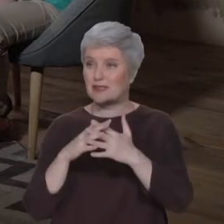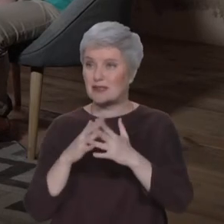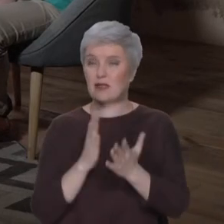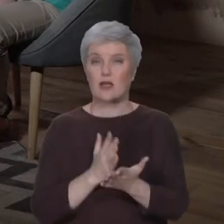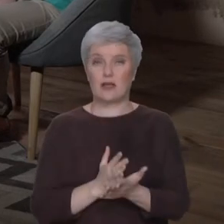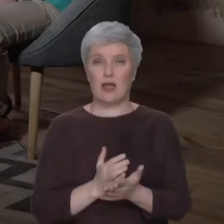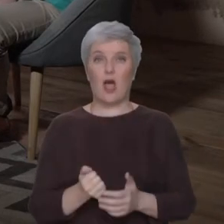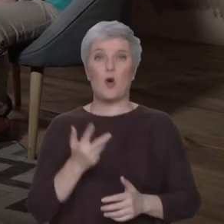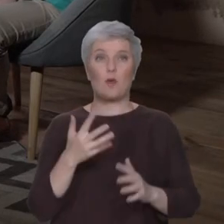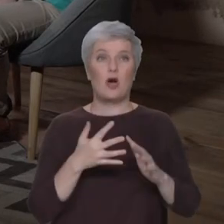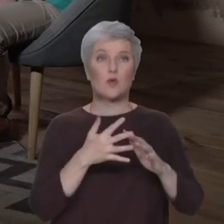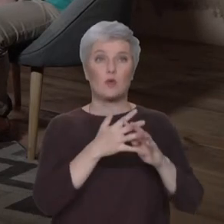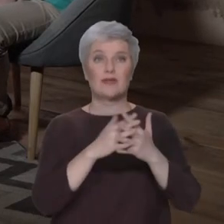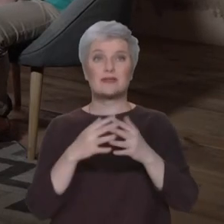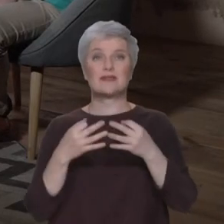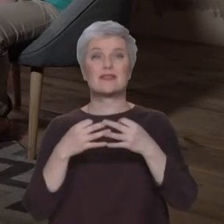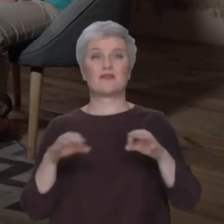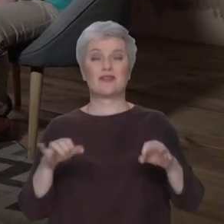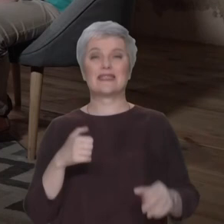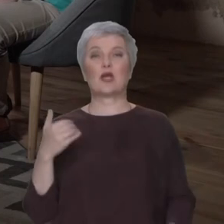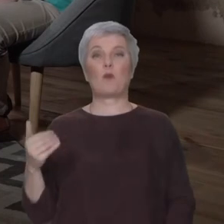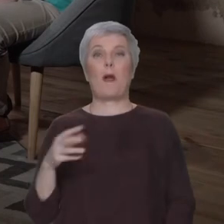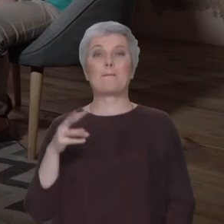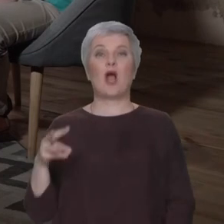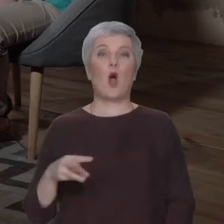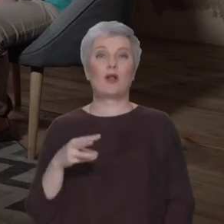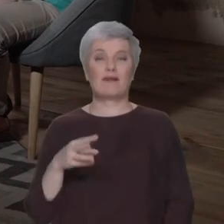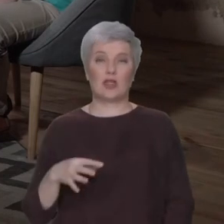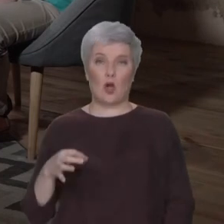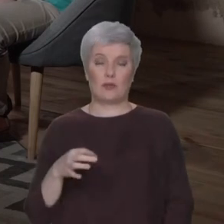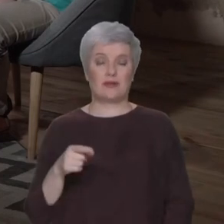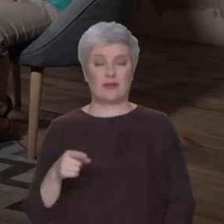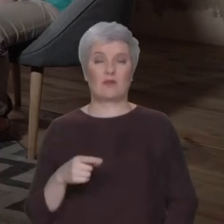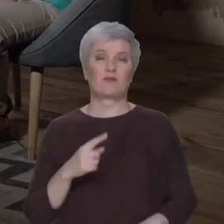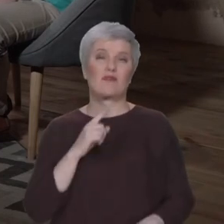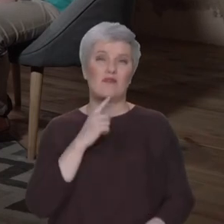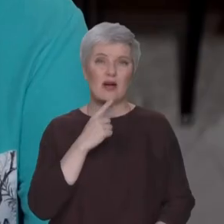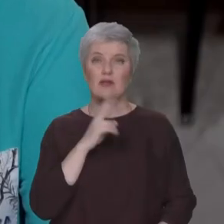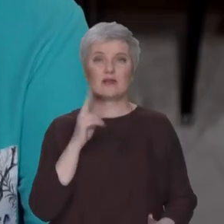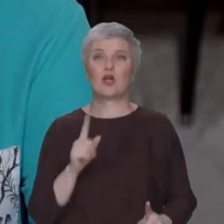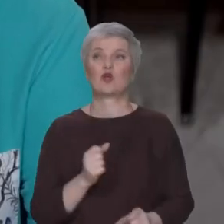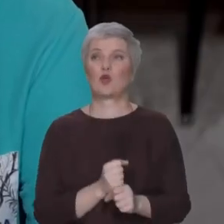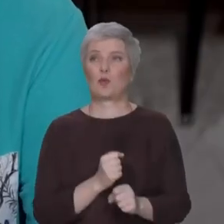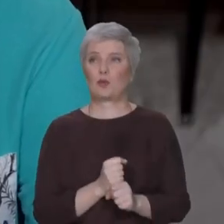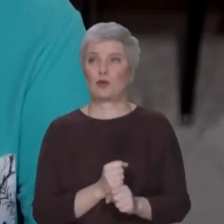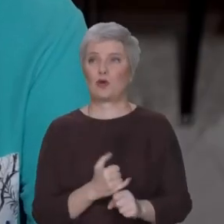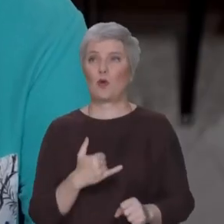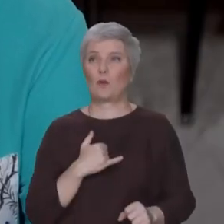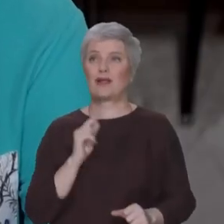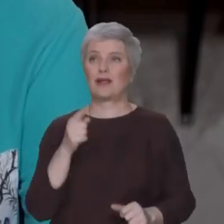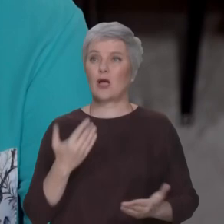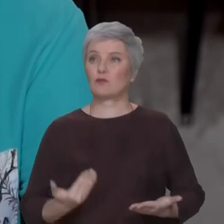Є пару сіл звільнених з боку Миколаївської області. Їм важко. Їм важко, вони не знають, що робити. От там у мене зараз